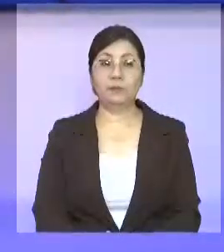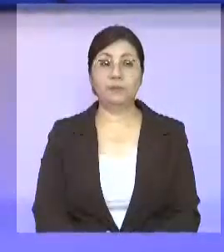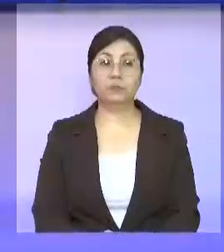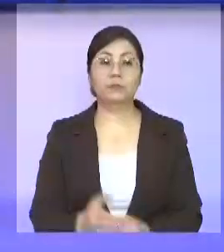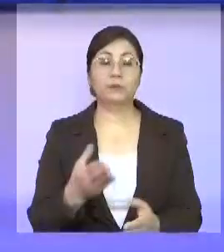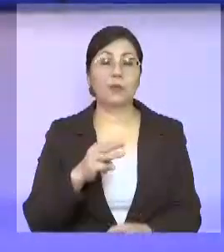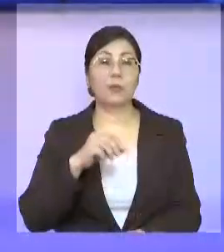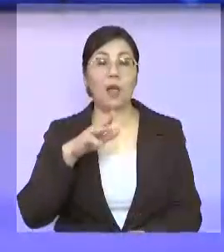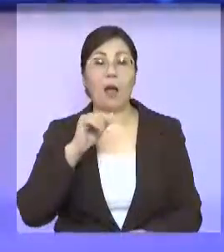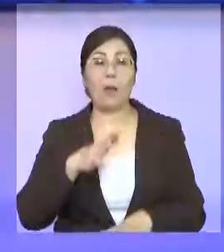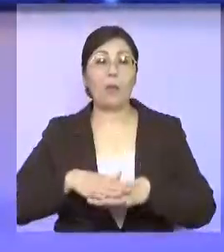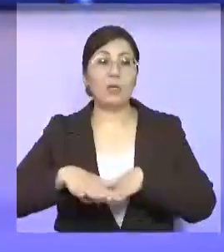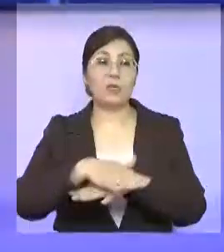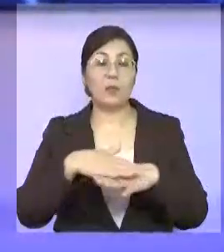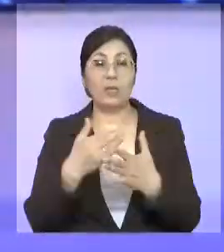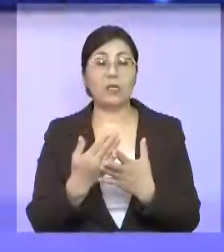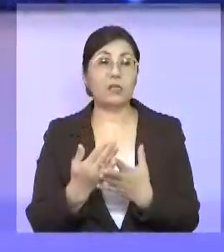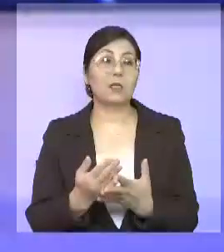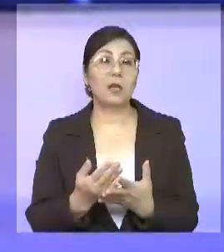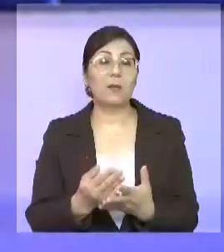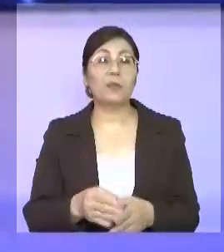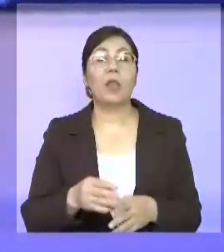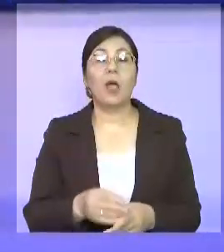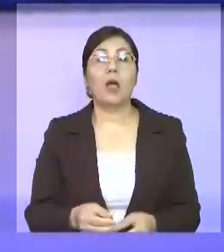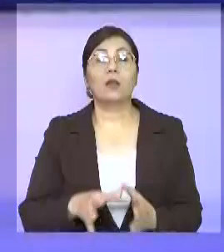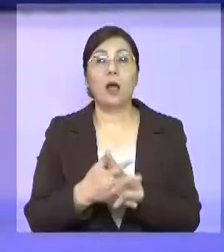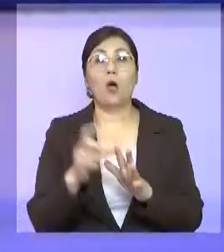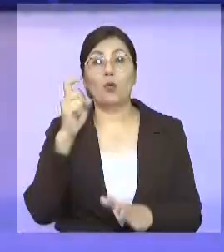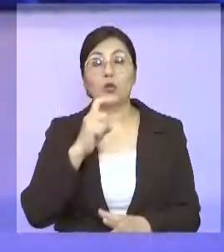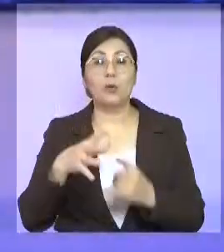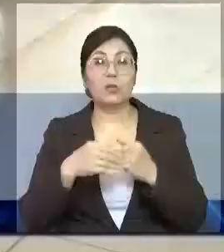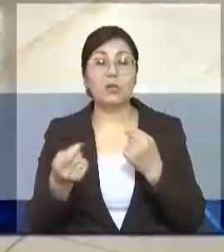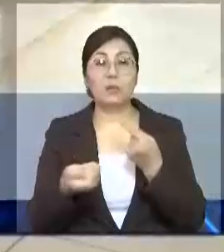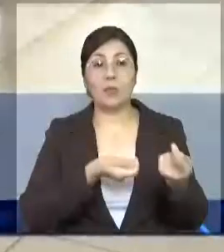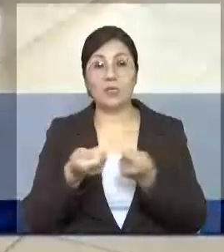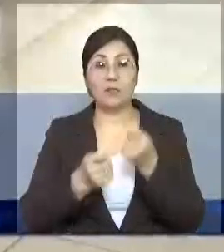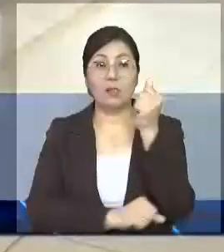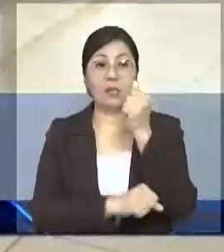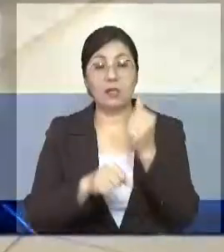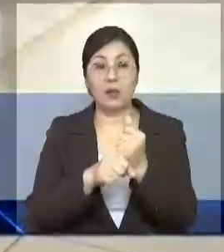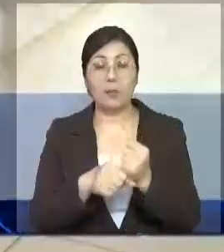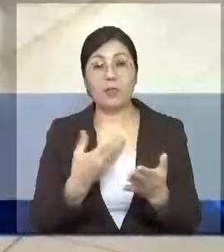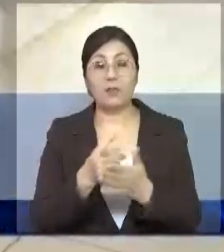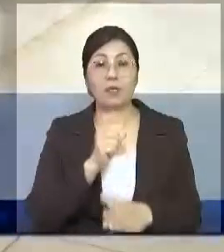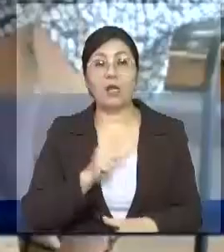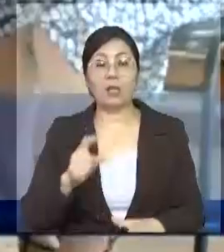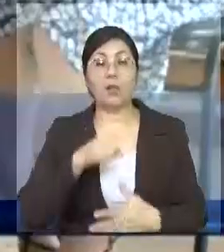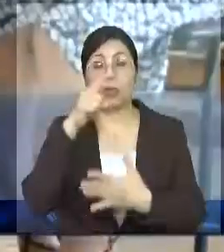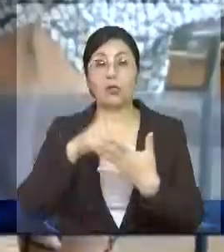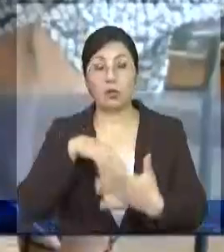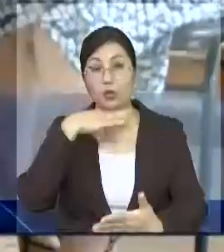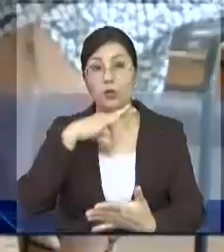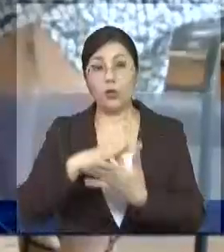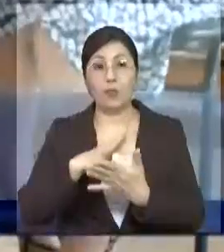Табыс коммуналдық базарында қызмет алушылар күні өтті. Онда ауыл шаруашылығы және жер қатынастары басқармасының мамандары тұрғындардың түрлі сұрақтарына жауап